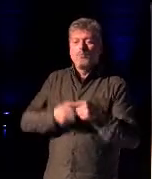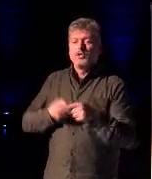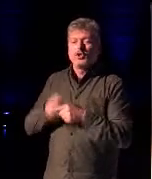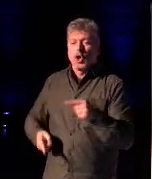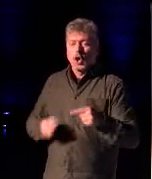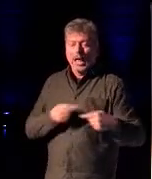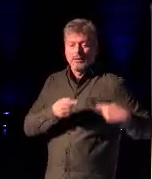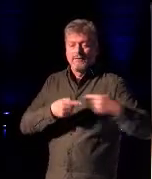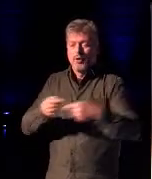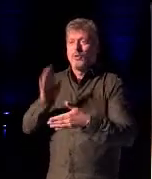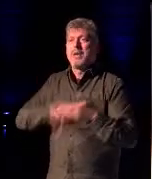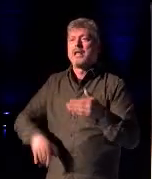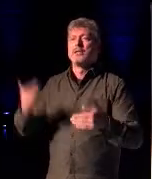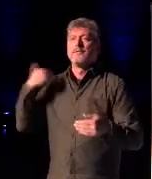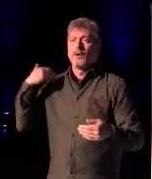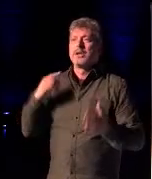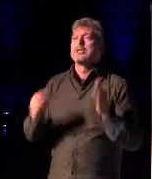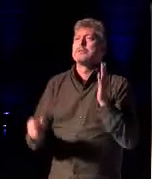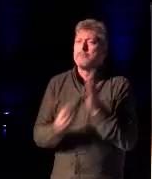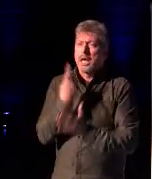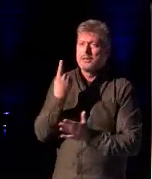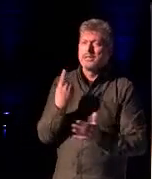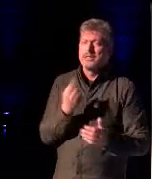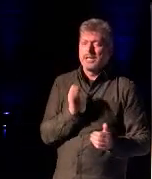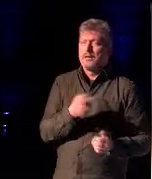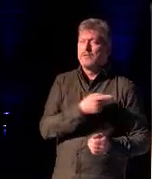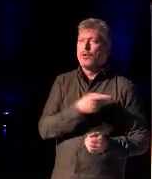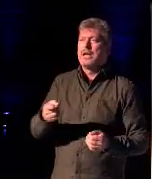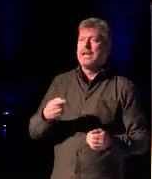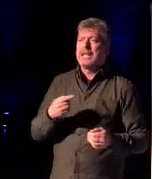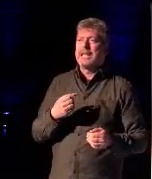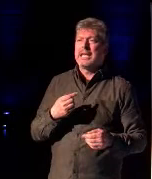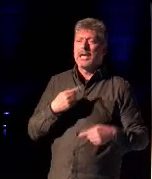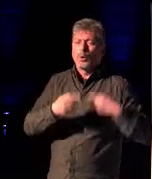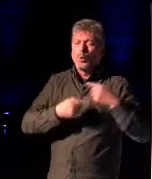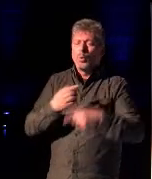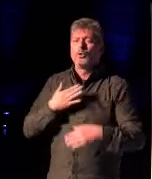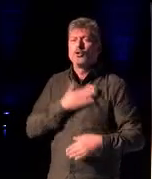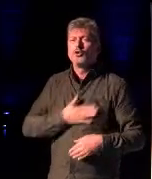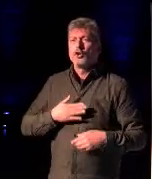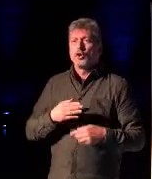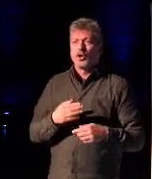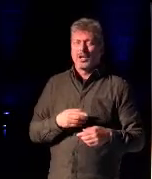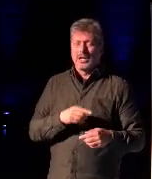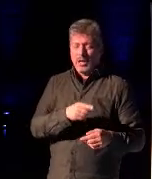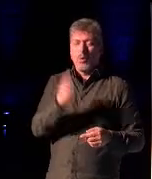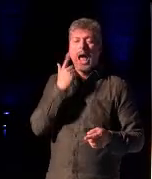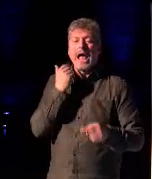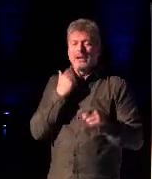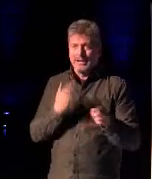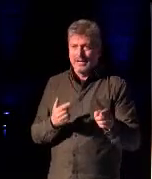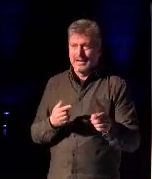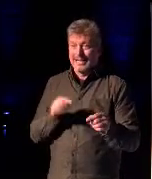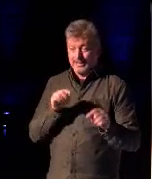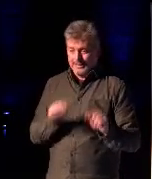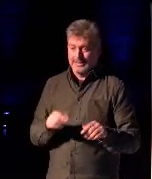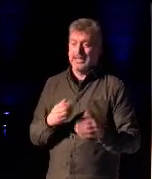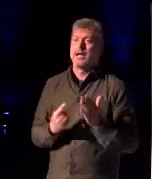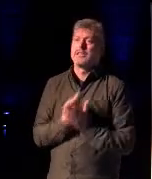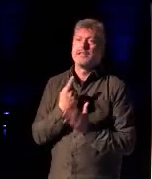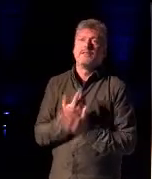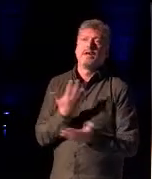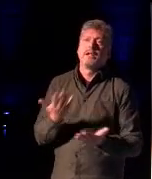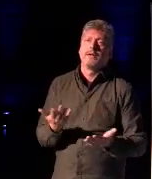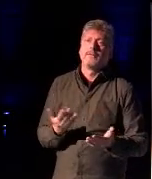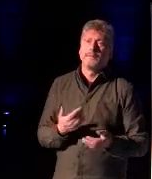før. Og det gjelder da spesielt for de kronisk syke og eldre at dette har blitt tilfelle. Det ikke